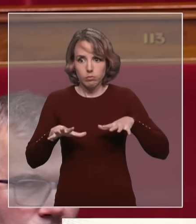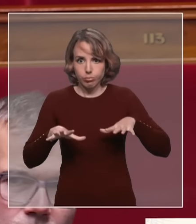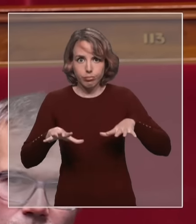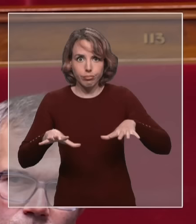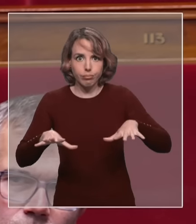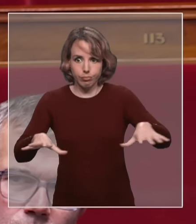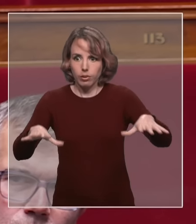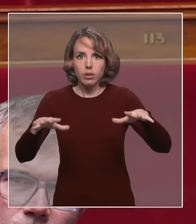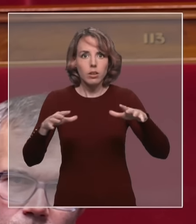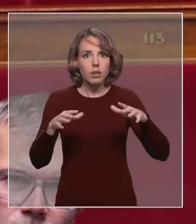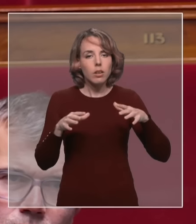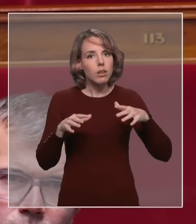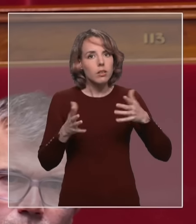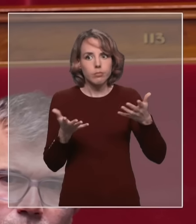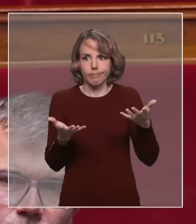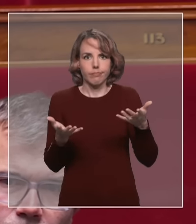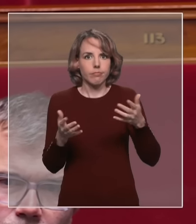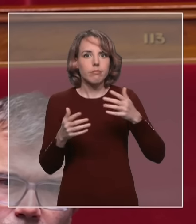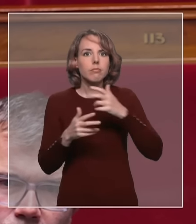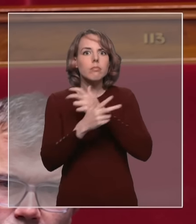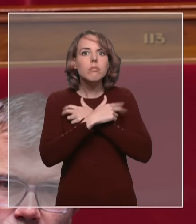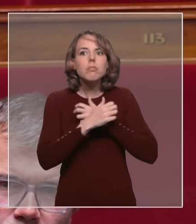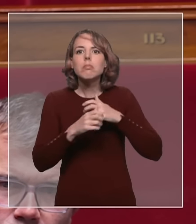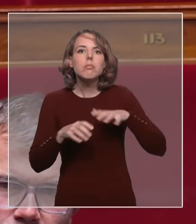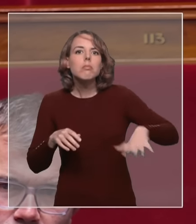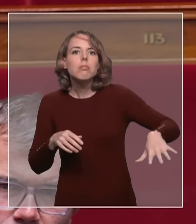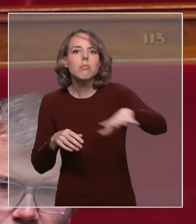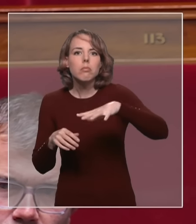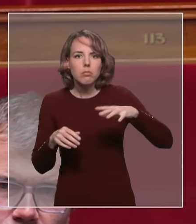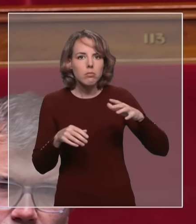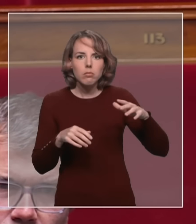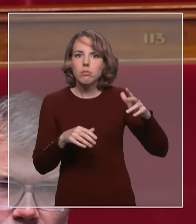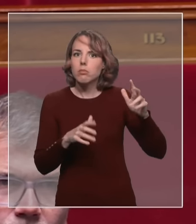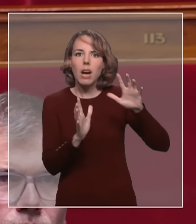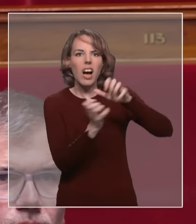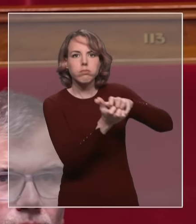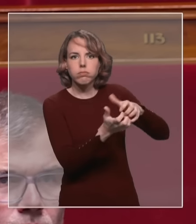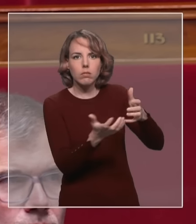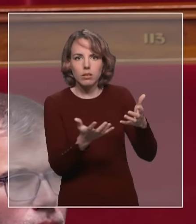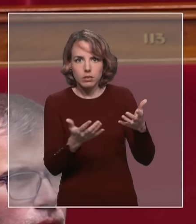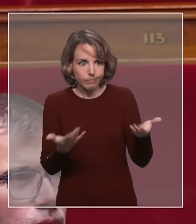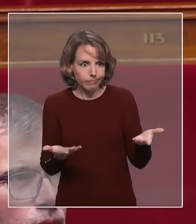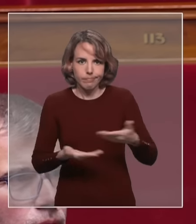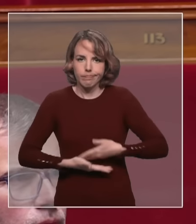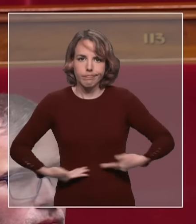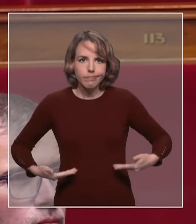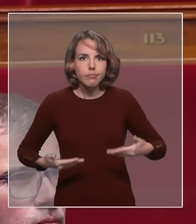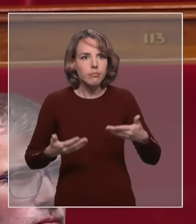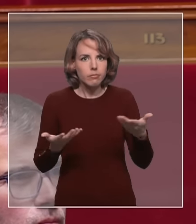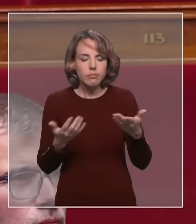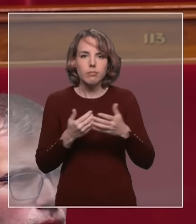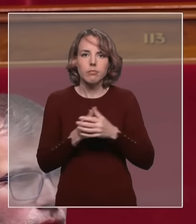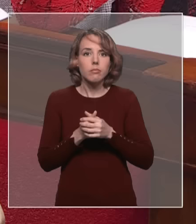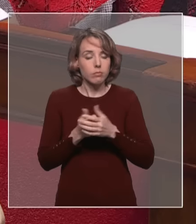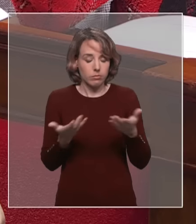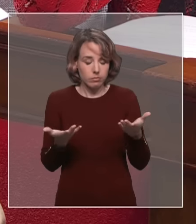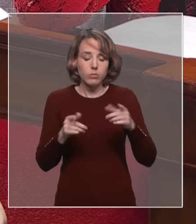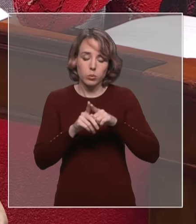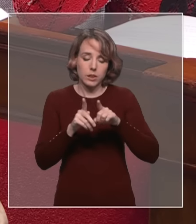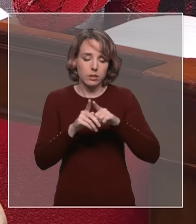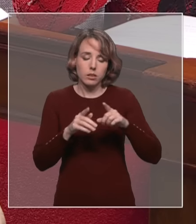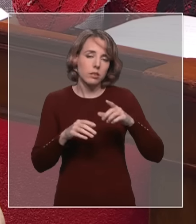nos éleveurs déjà étranglés par des revenus dérisoires. Et qui les traque encore davantage ? L'Office